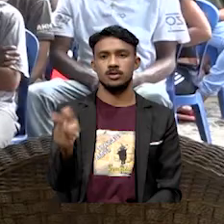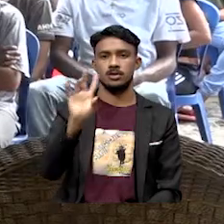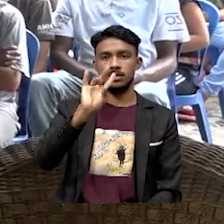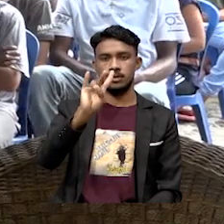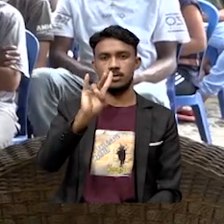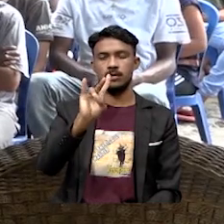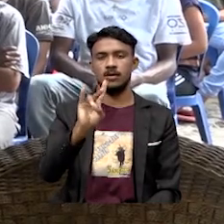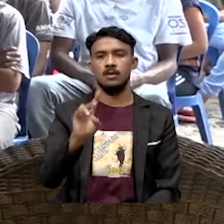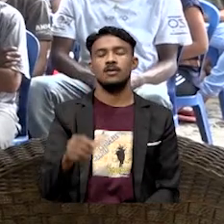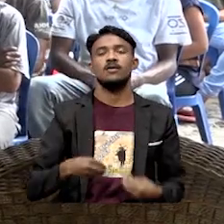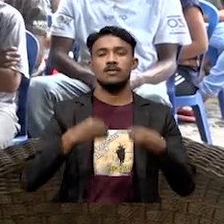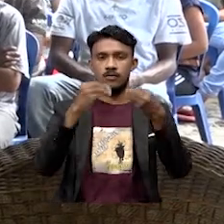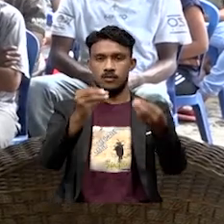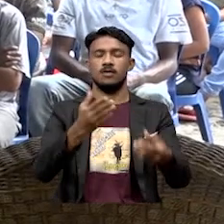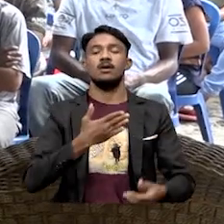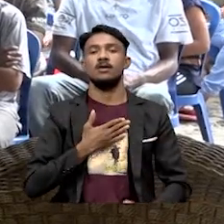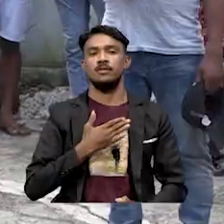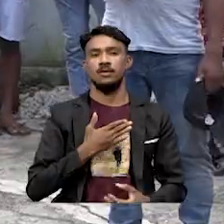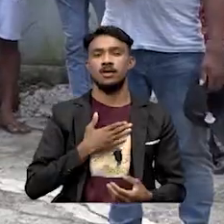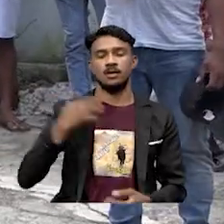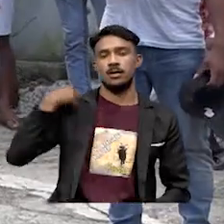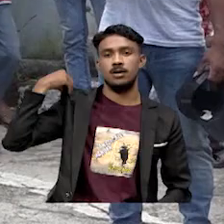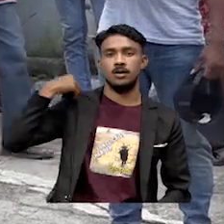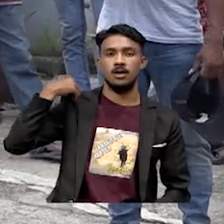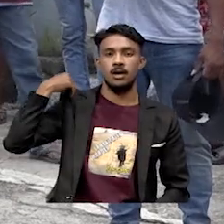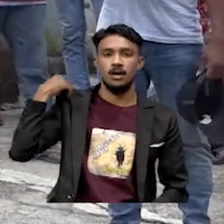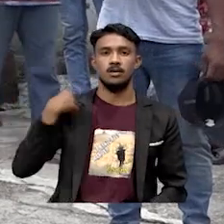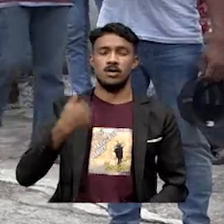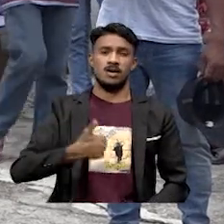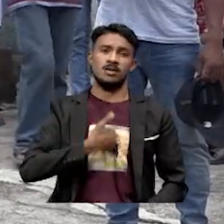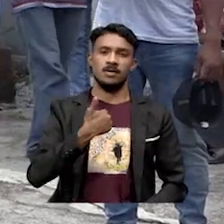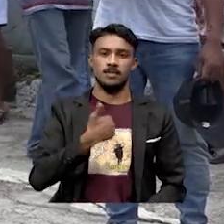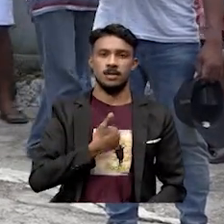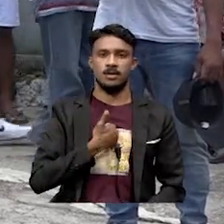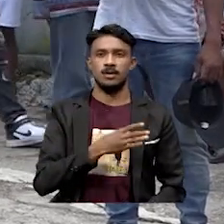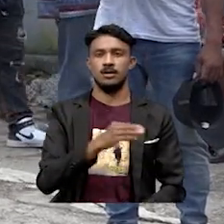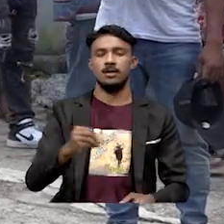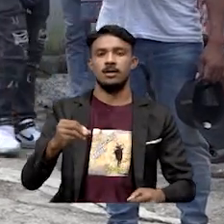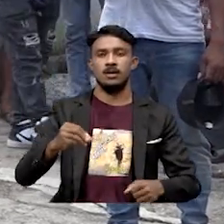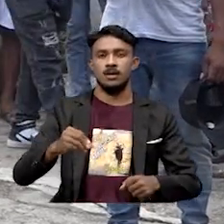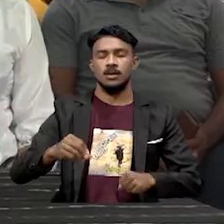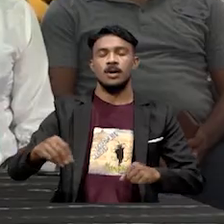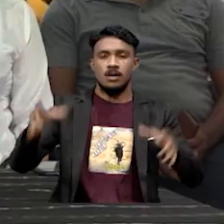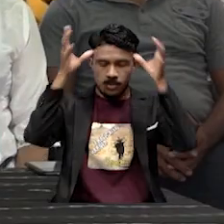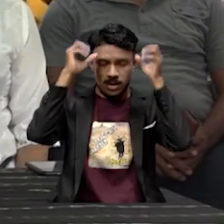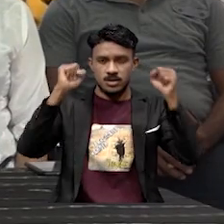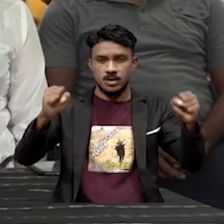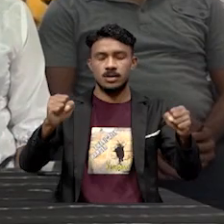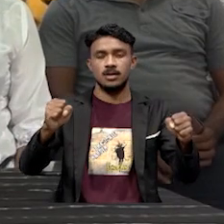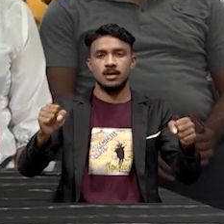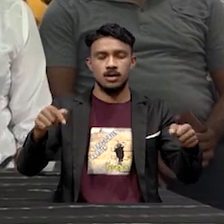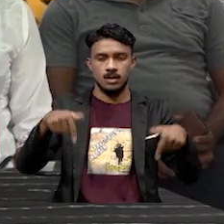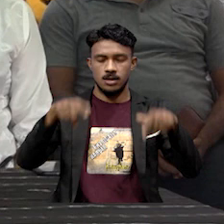itu. Ofresia hau nian ba kandidatu independenti ba kargu Presidente Republika di Timor